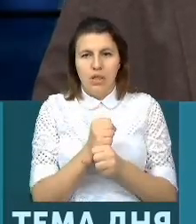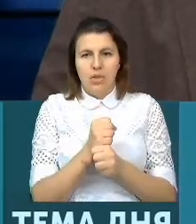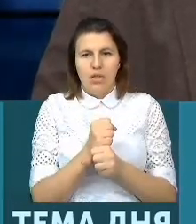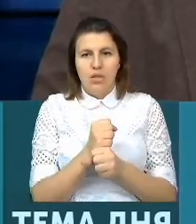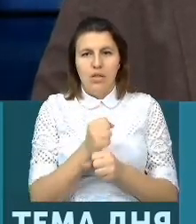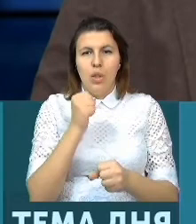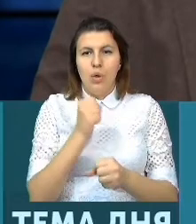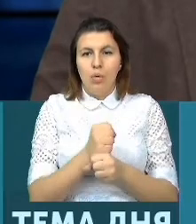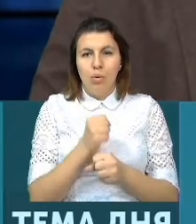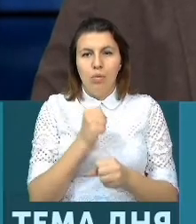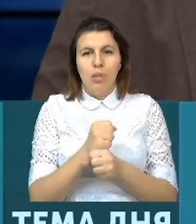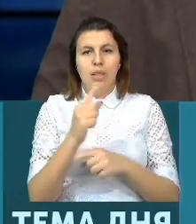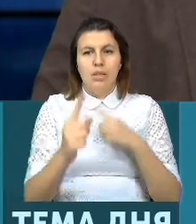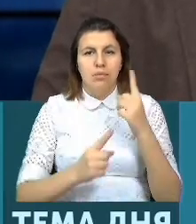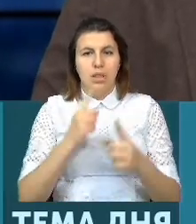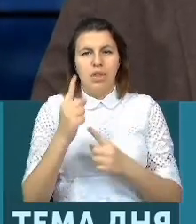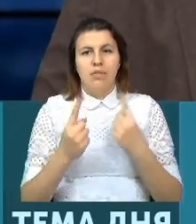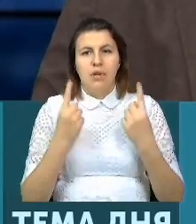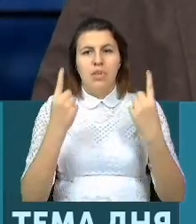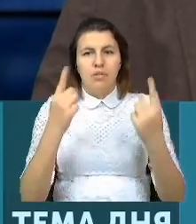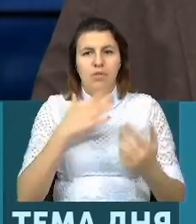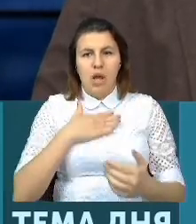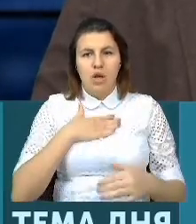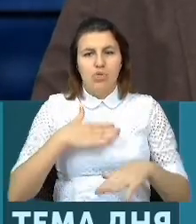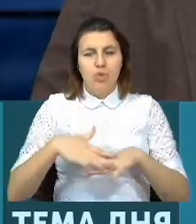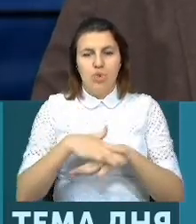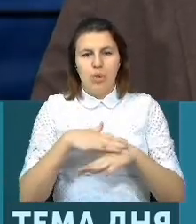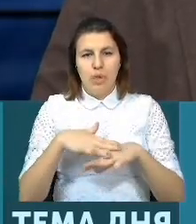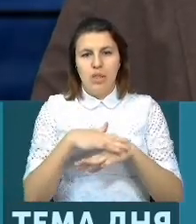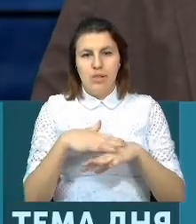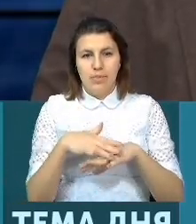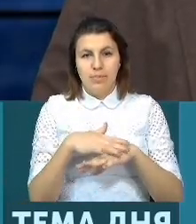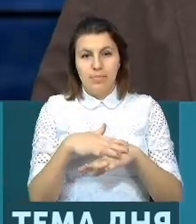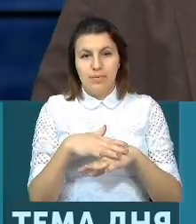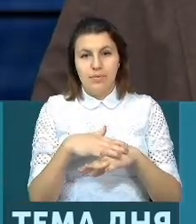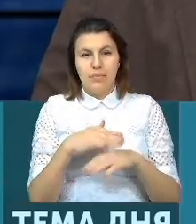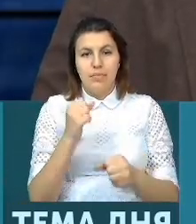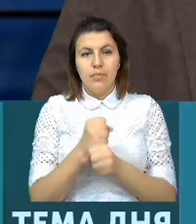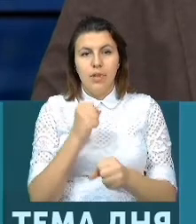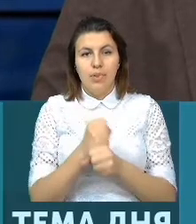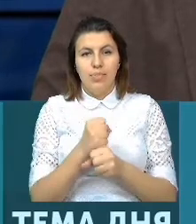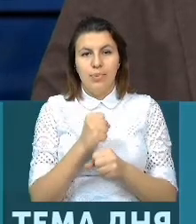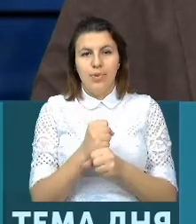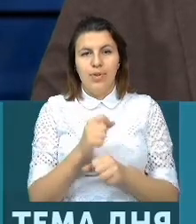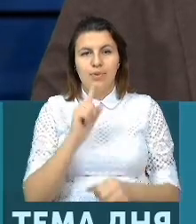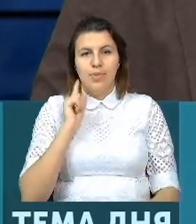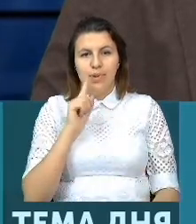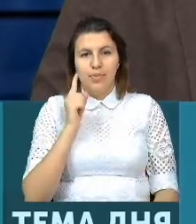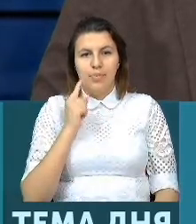роблять зміни великі в нашому суспільстві. І робота з молоддю, наприклад, ми вже вийшли на той рівень, що